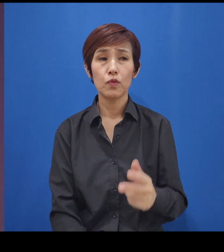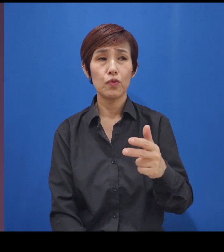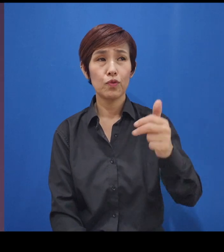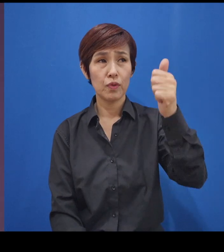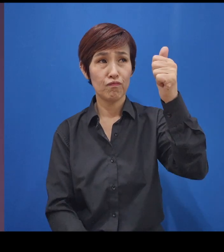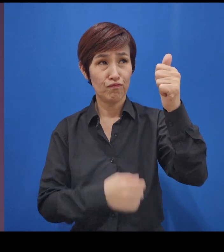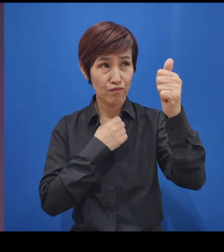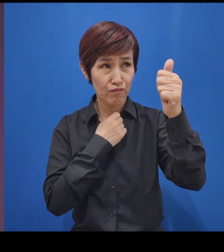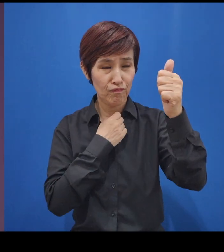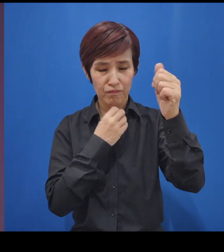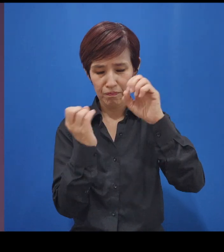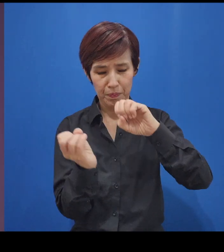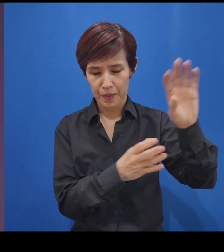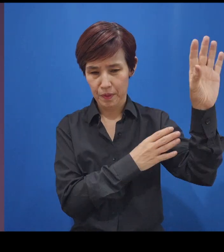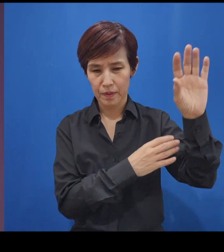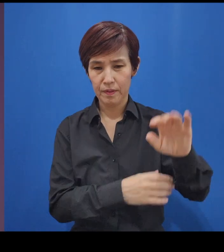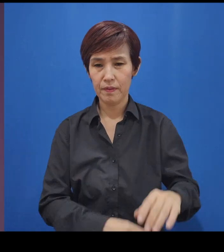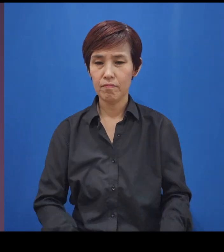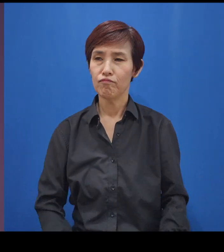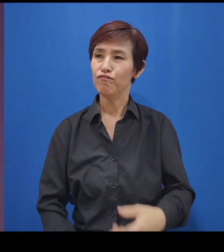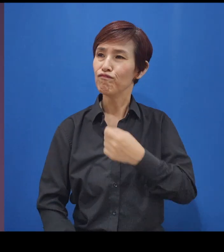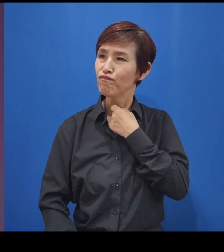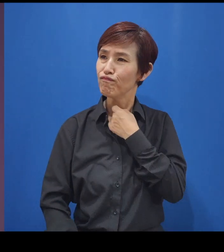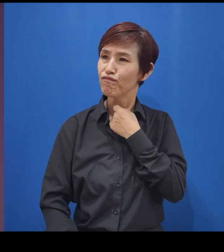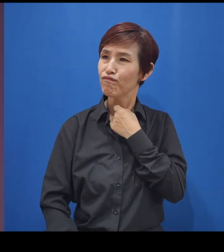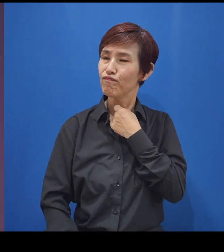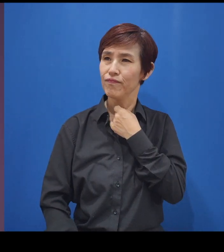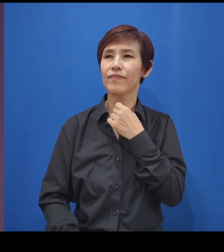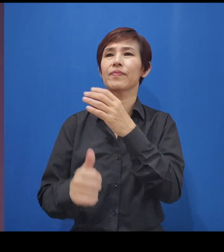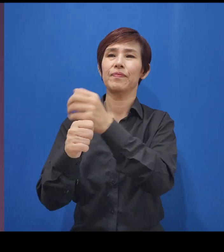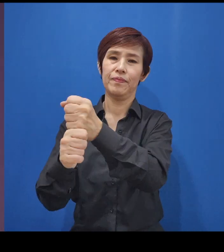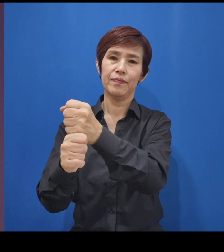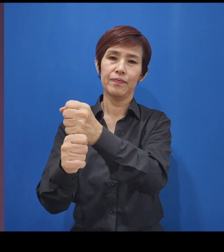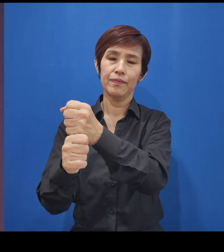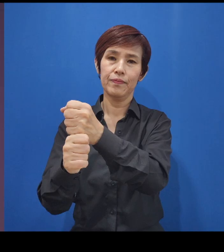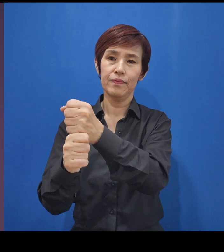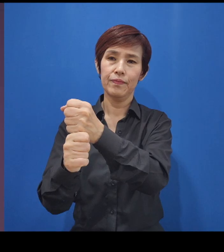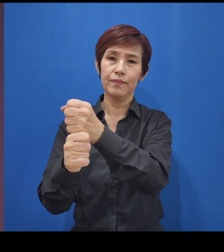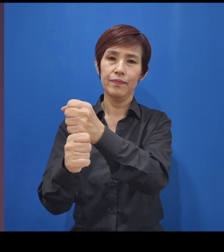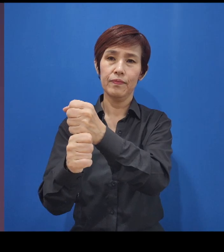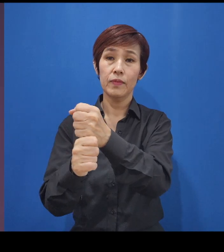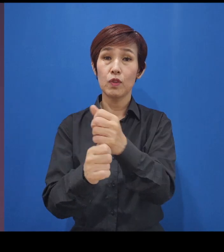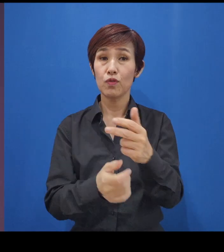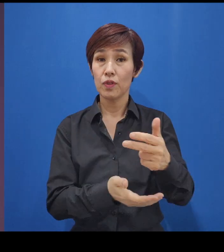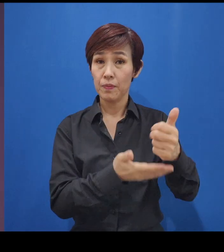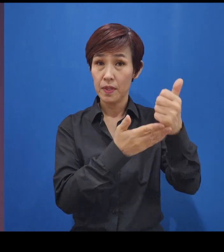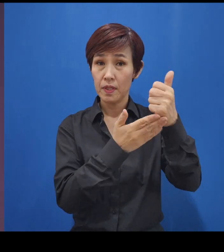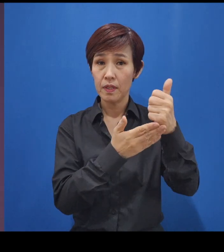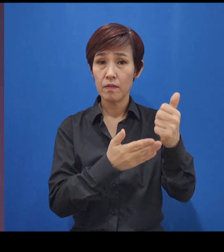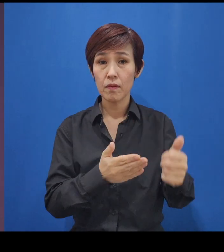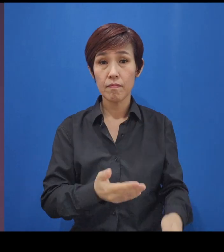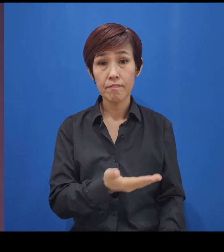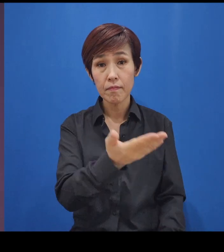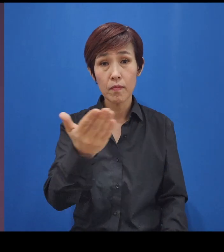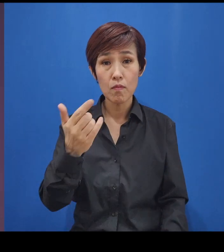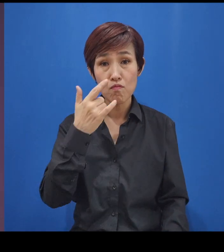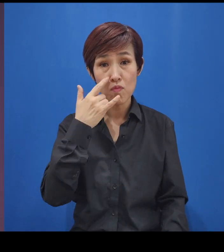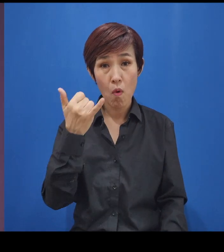주님의 뜻을 버리고 자신이 원하는 걸 잡았어요. 주님께서 우리를 부모로 부르실